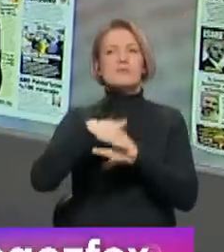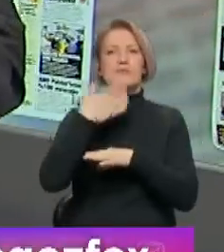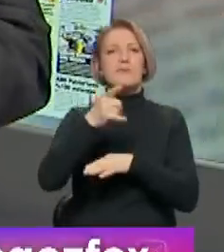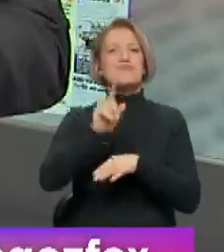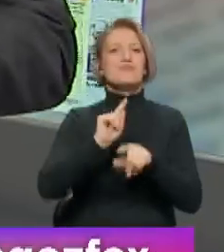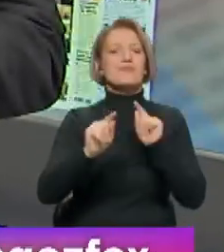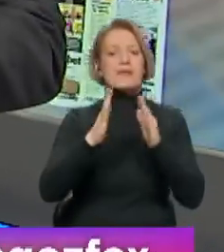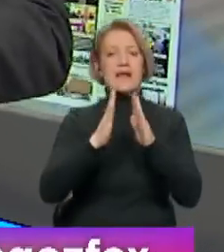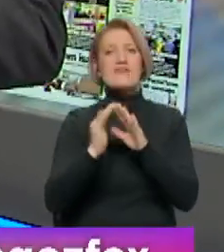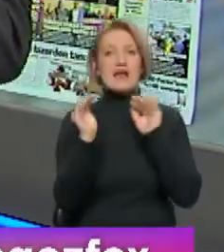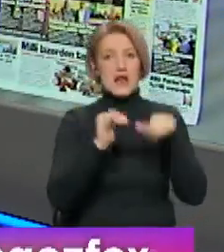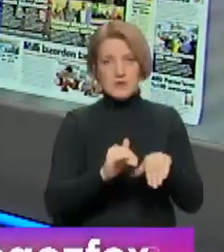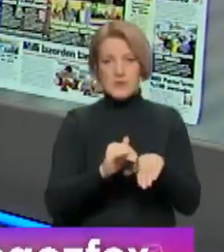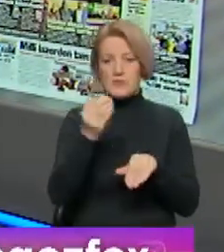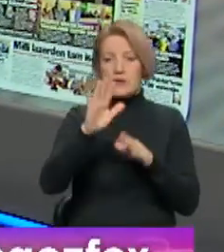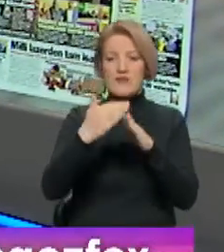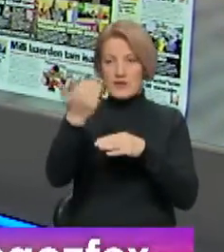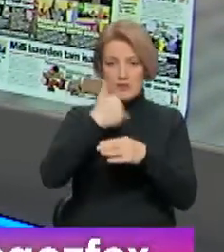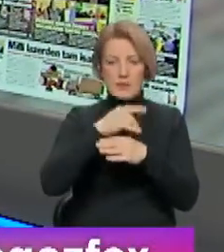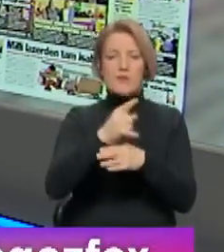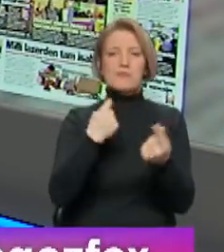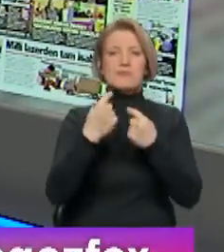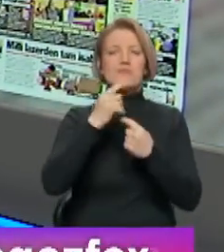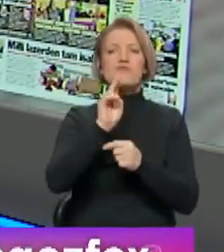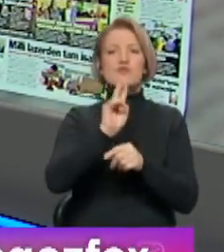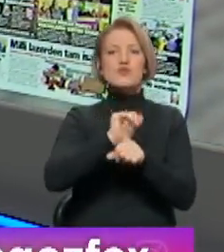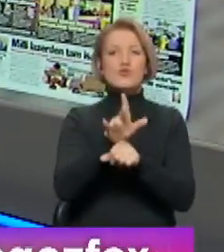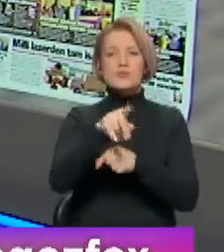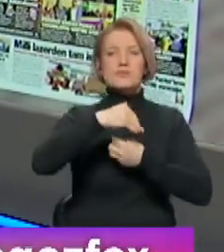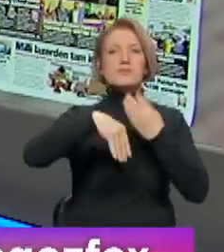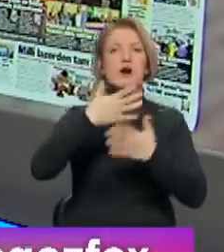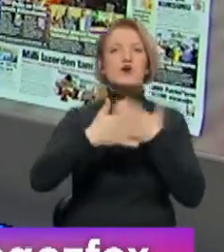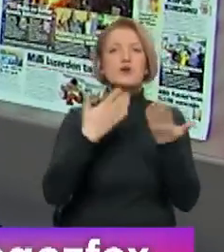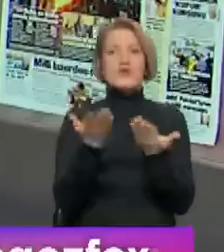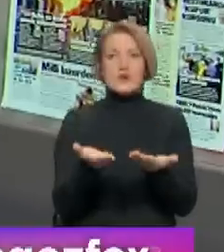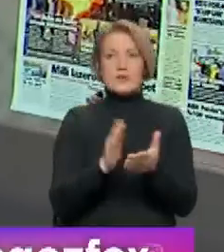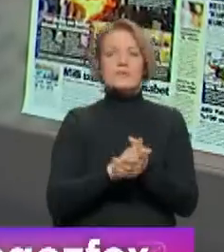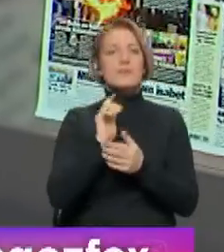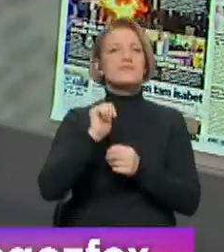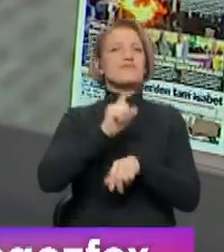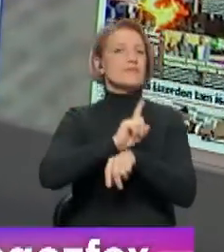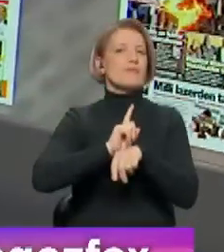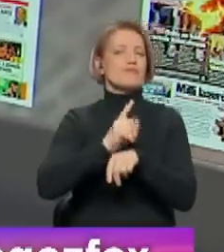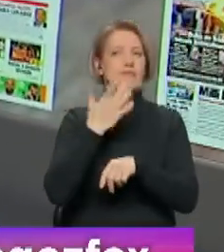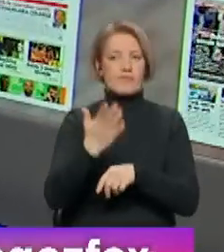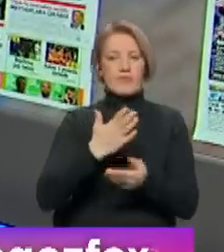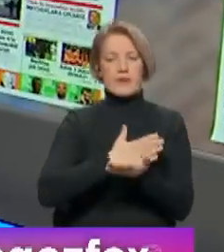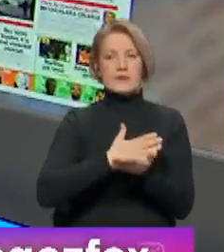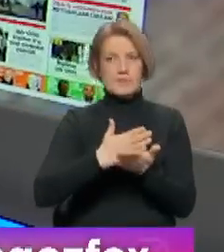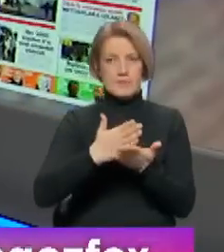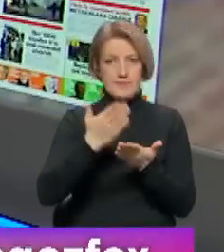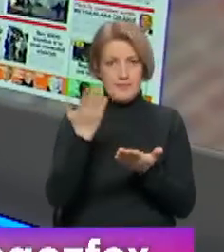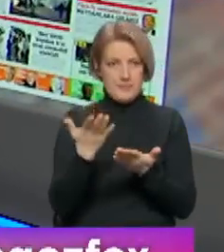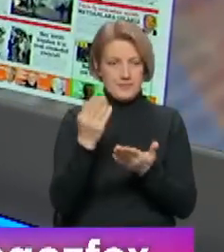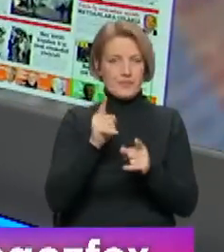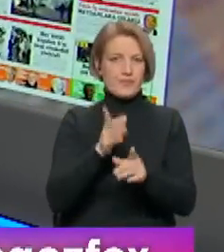o salgın eve taşınıyor pek çok virüsün karışımı diyebileceğimiz bir virüs Peki ne zamana kadar devam edebilir